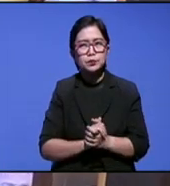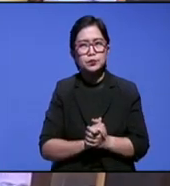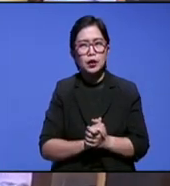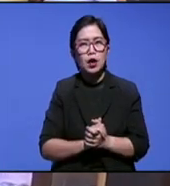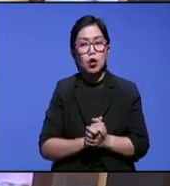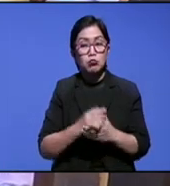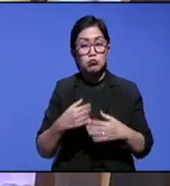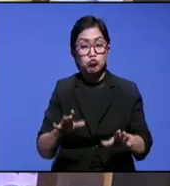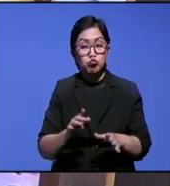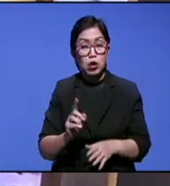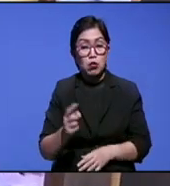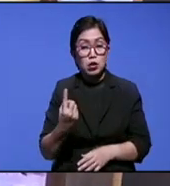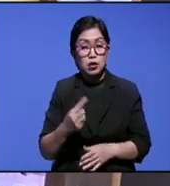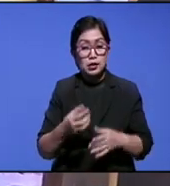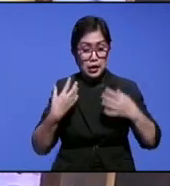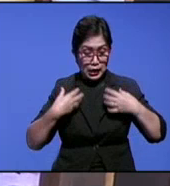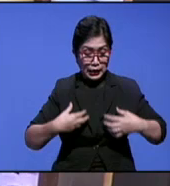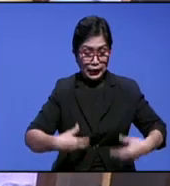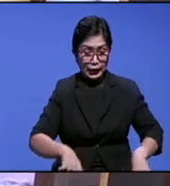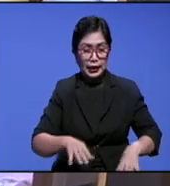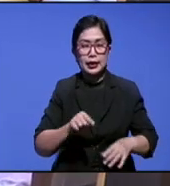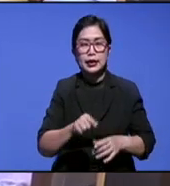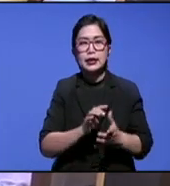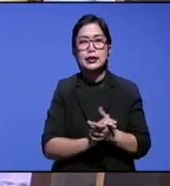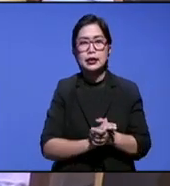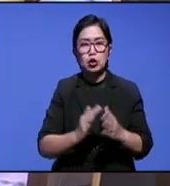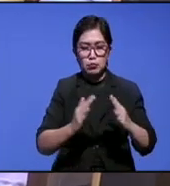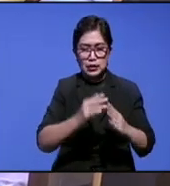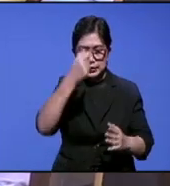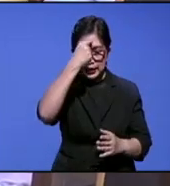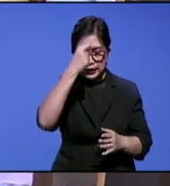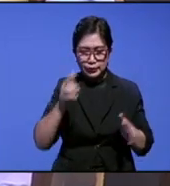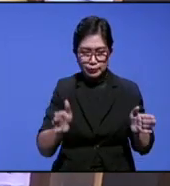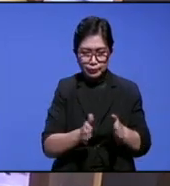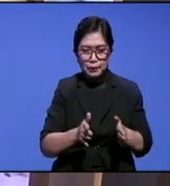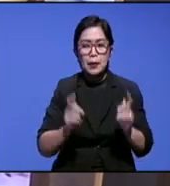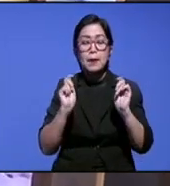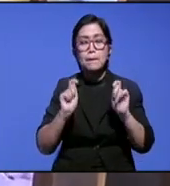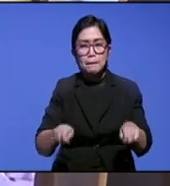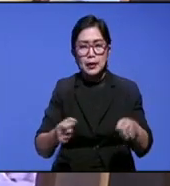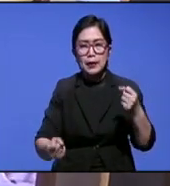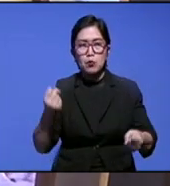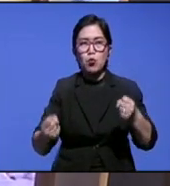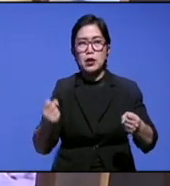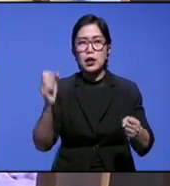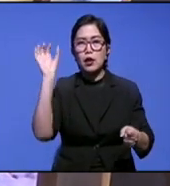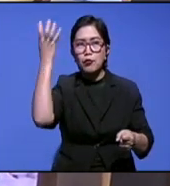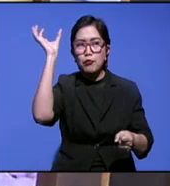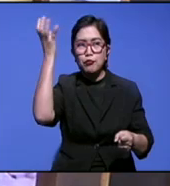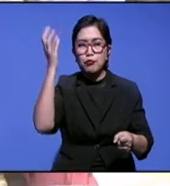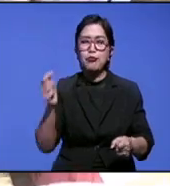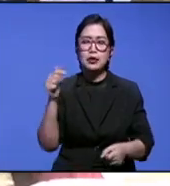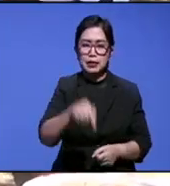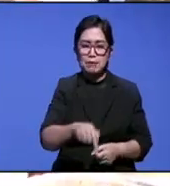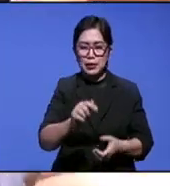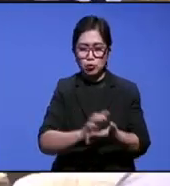di Puskesmas Batuan untuk bisa memfasilitasi, memberikan mobil ambulan menuju ke lokasi